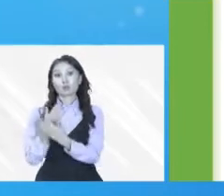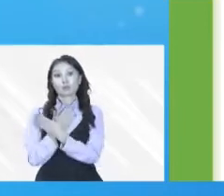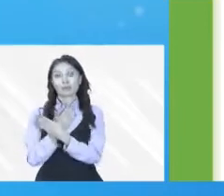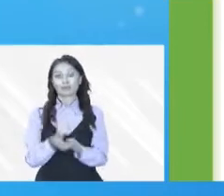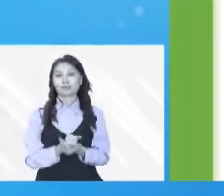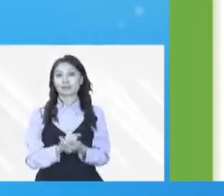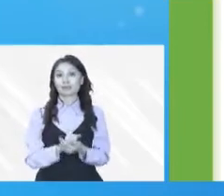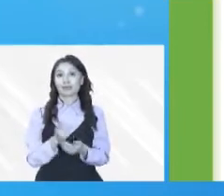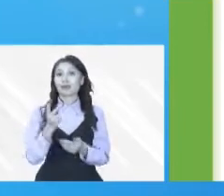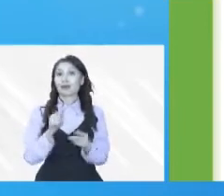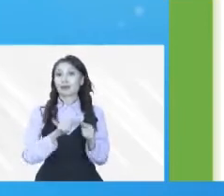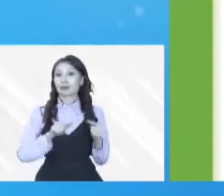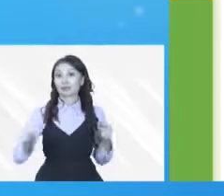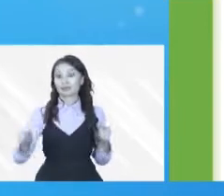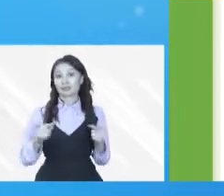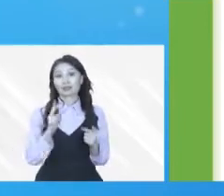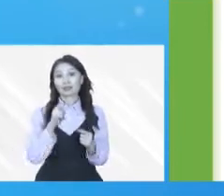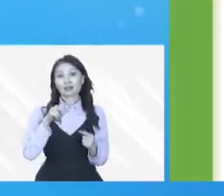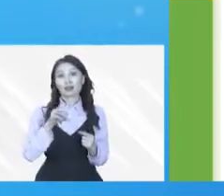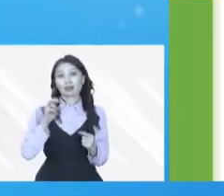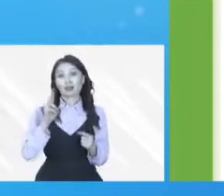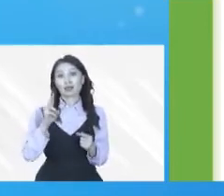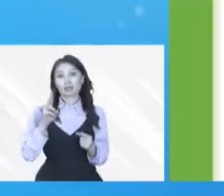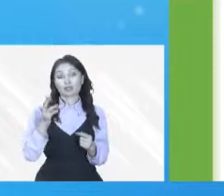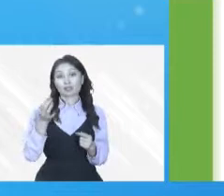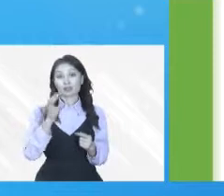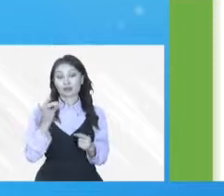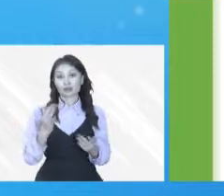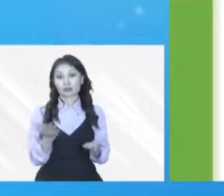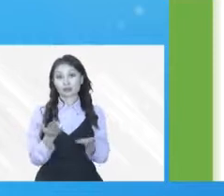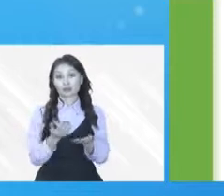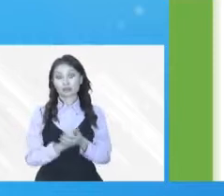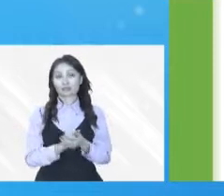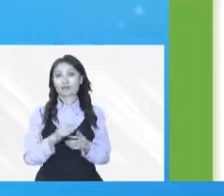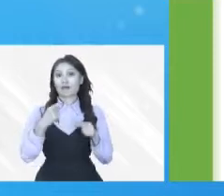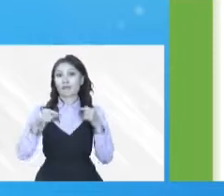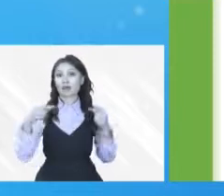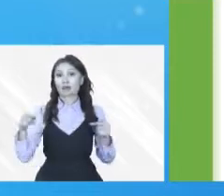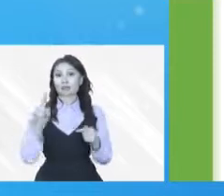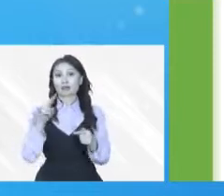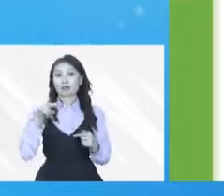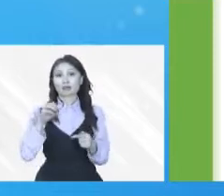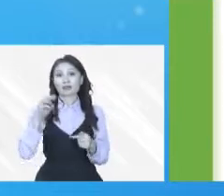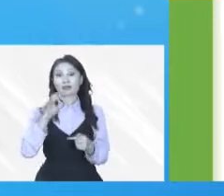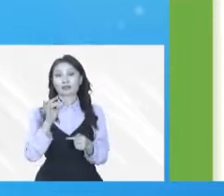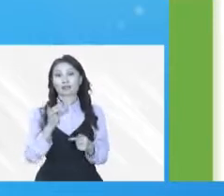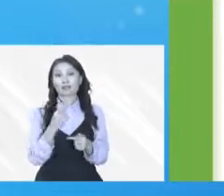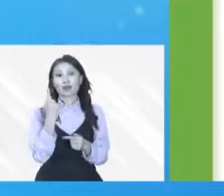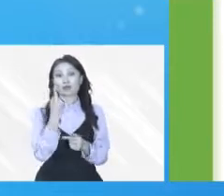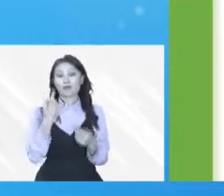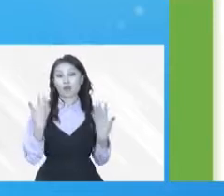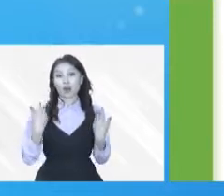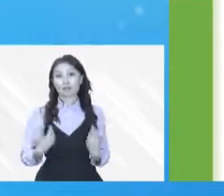смерти. Длительность клеточного цикла в разных клетках даже у одного и того же